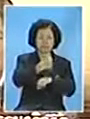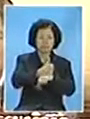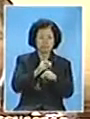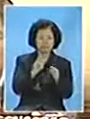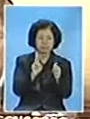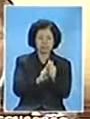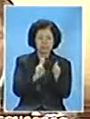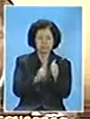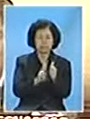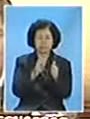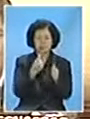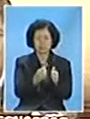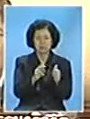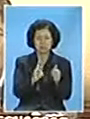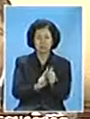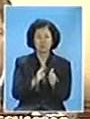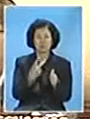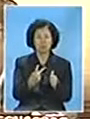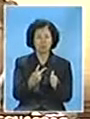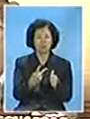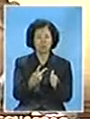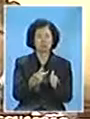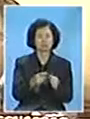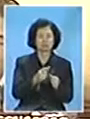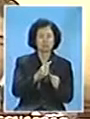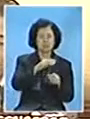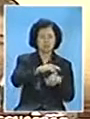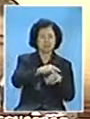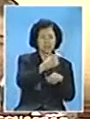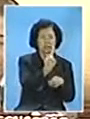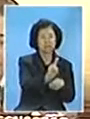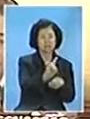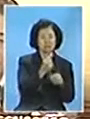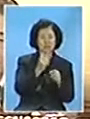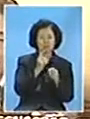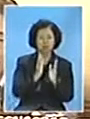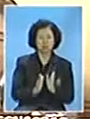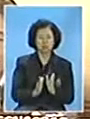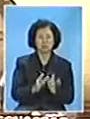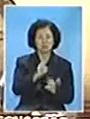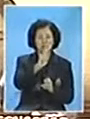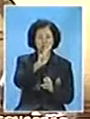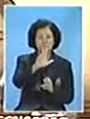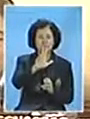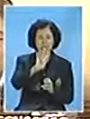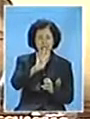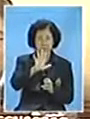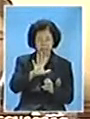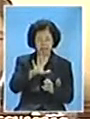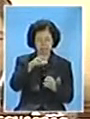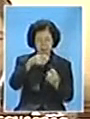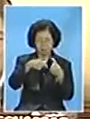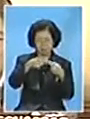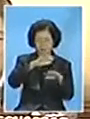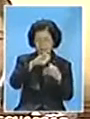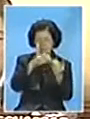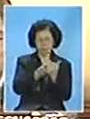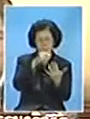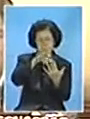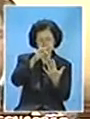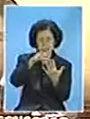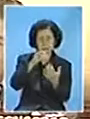ที่1อุปนายกคนที่2ย้ายตำแหน่งละ1คนเพราะฉะนั้น2 3 4 5ที่มาทั้งหมดเลือกได้ครับถ้าท่านมีใ